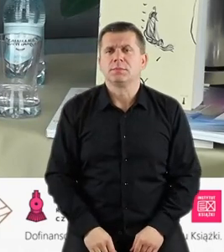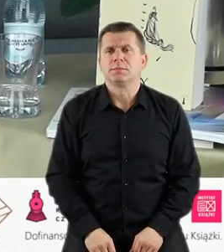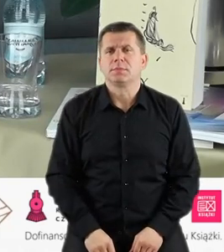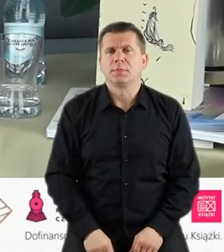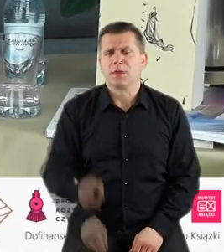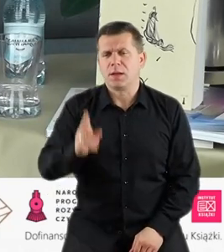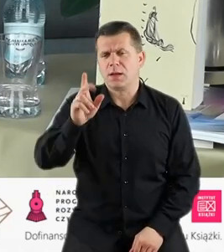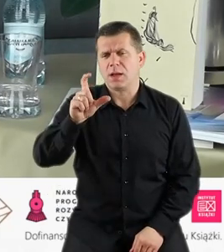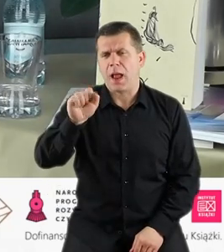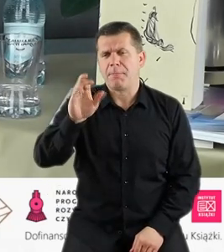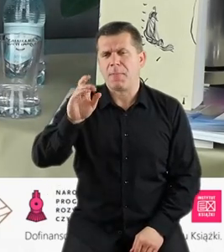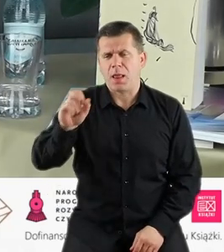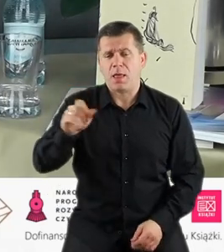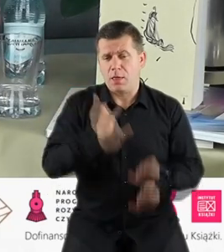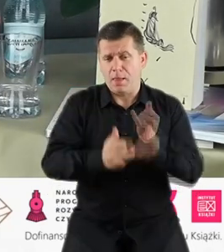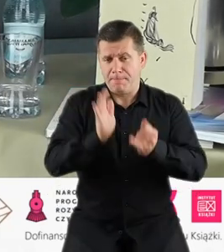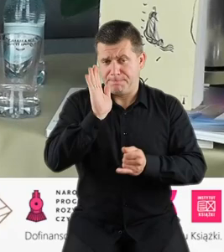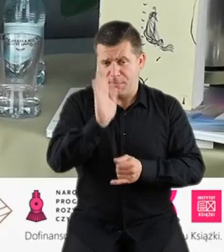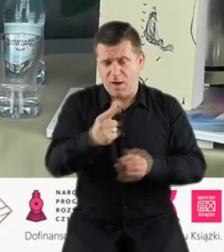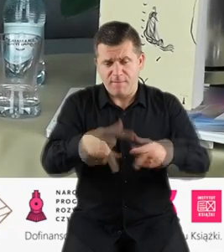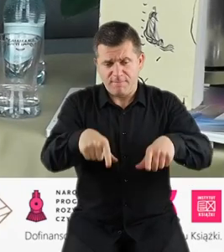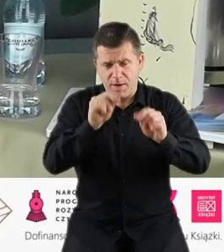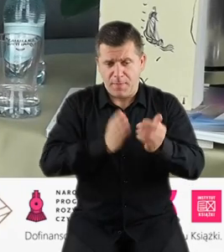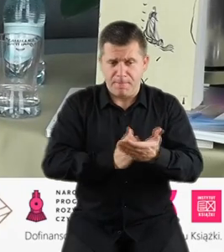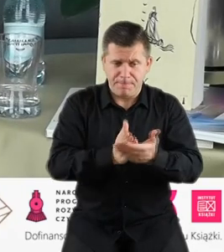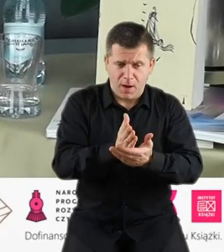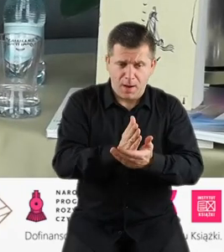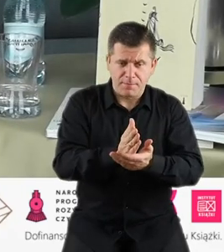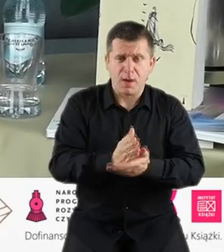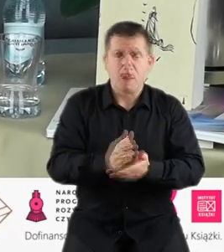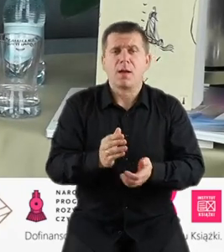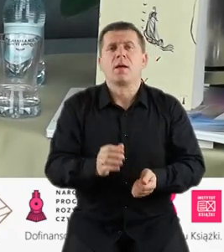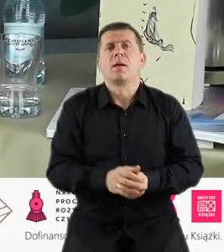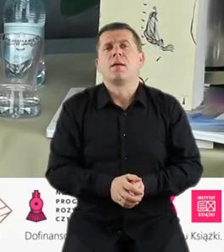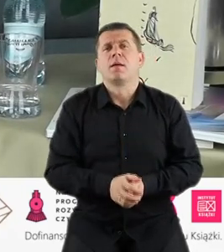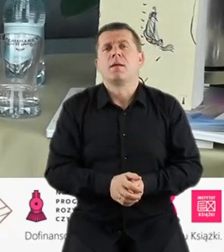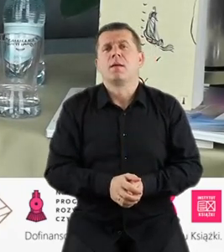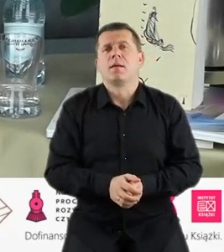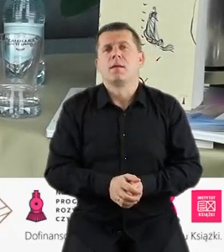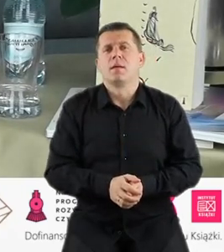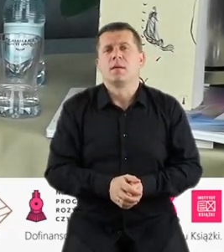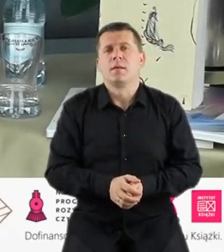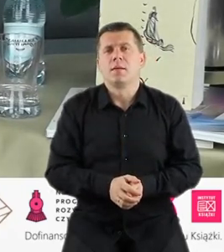Cabré. Jak macie do wyboru mapę albo